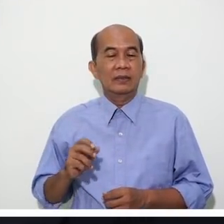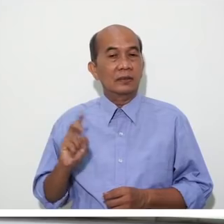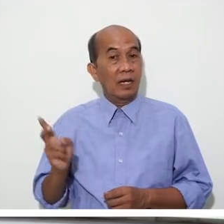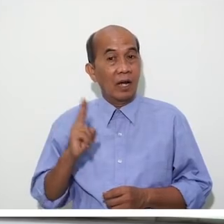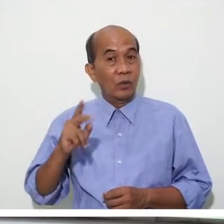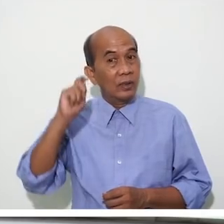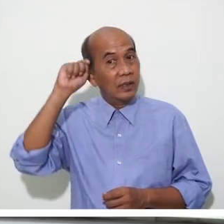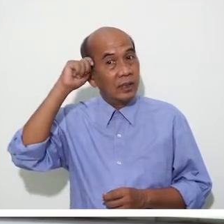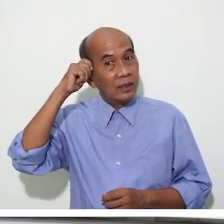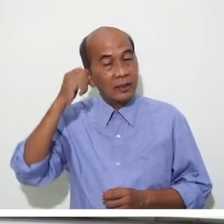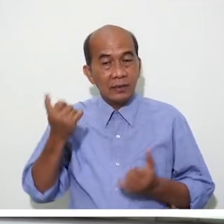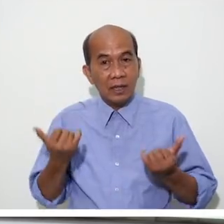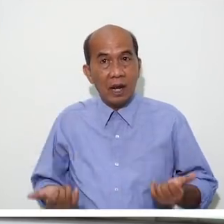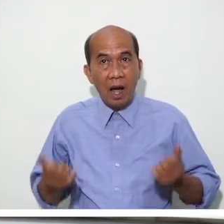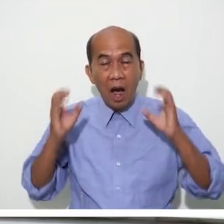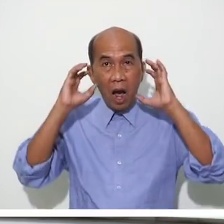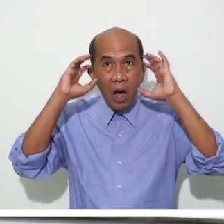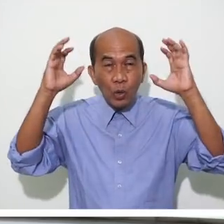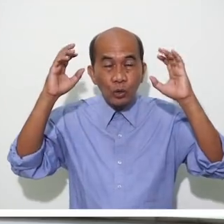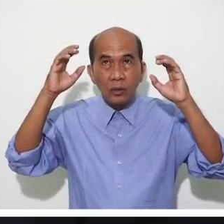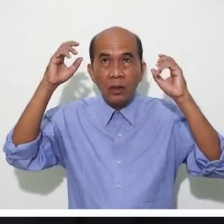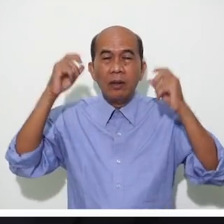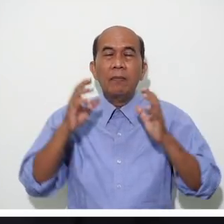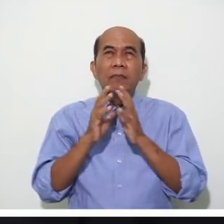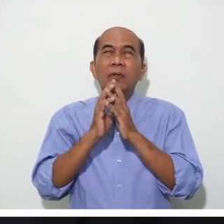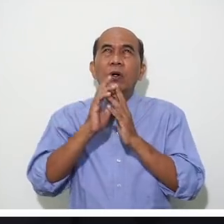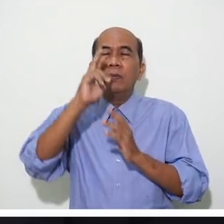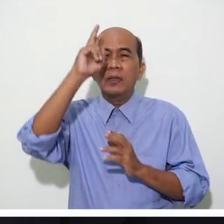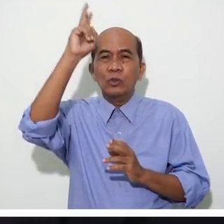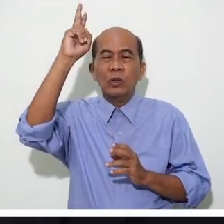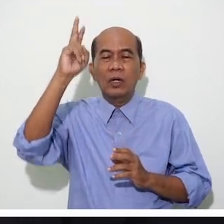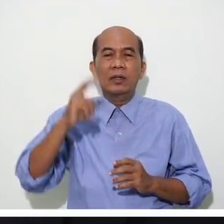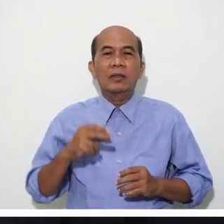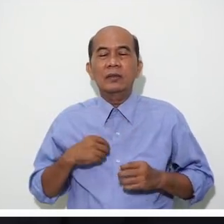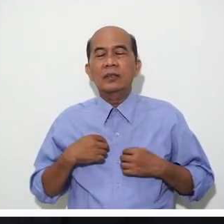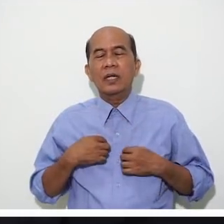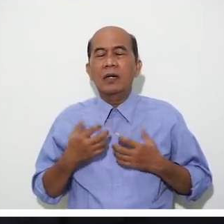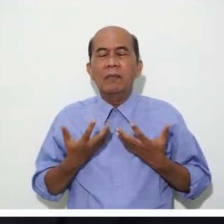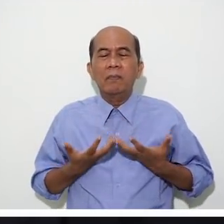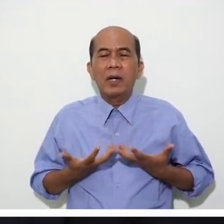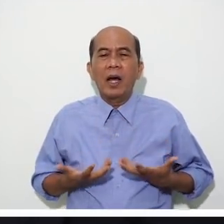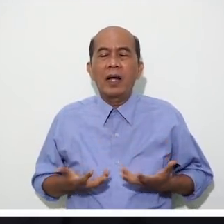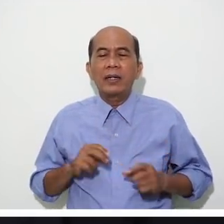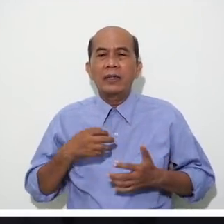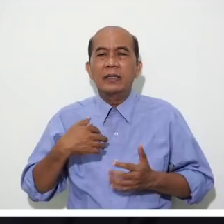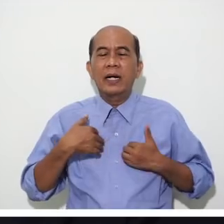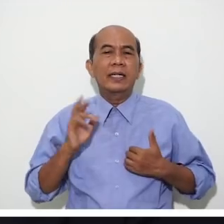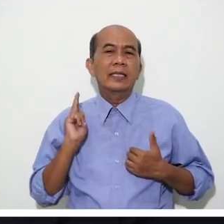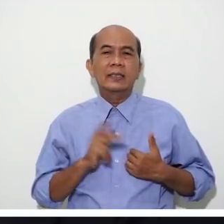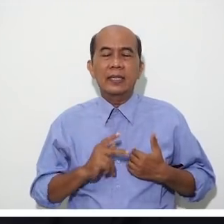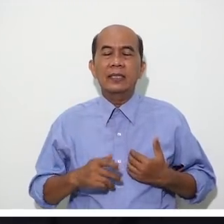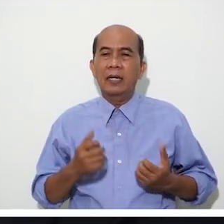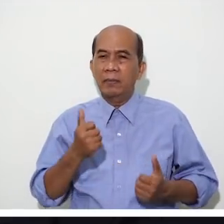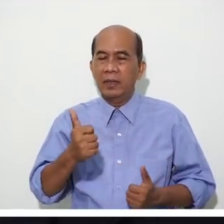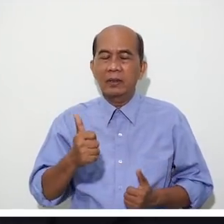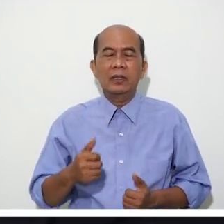kembali, ini saatnya spiritual check up tentang keberadaan kita yang sebenarnya. Sungguh di saat kita